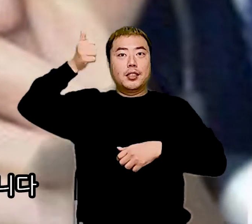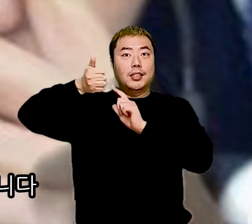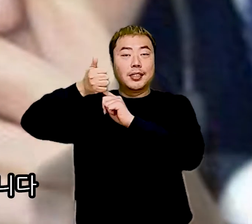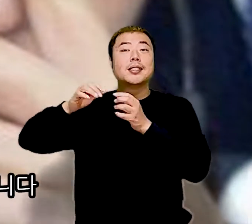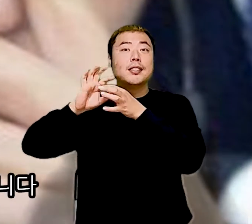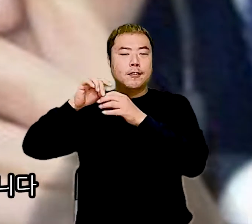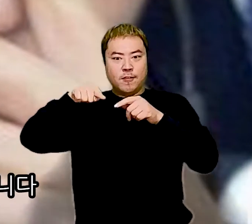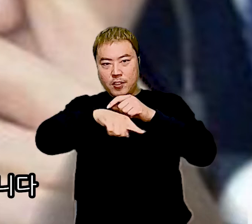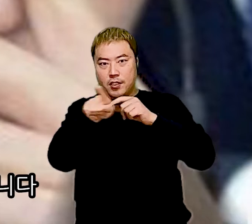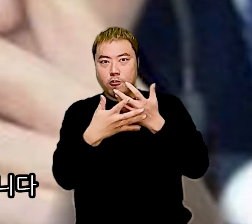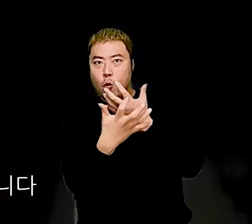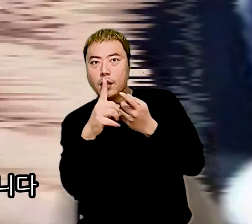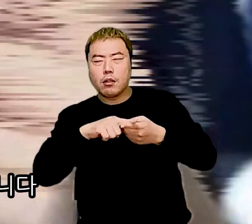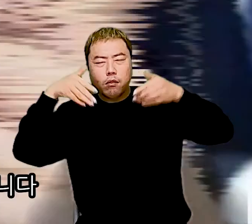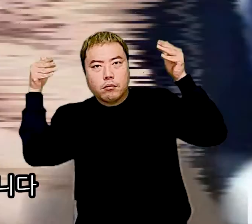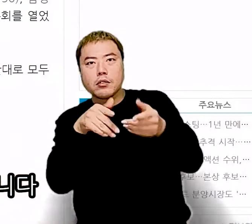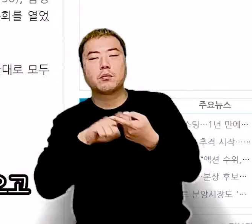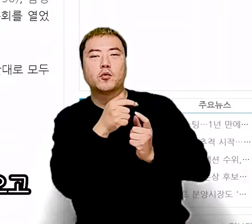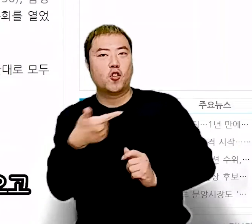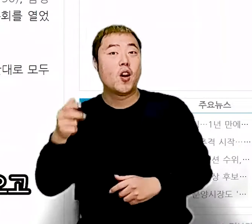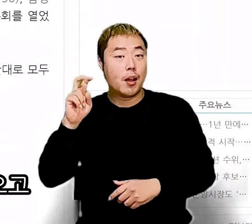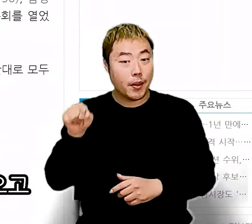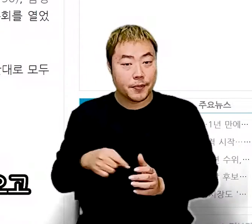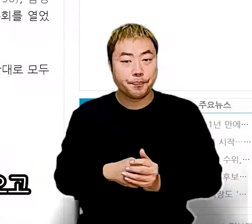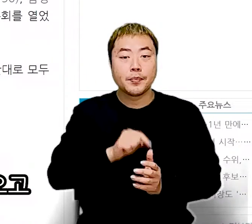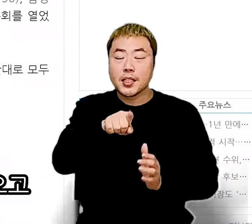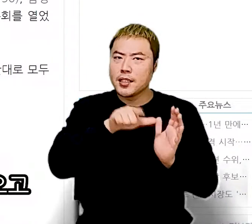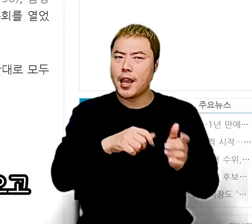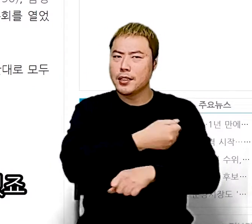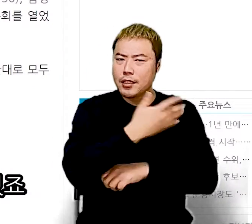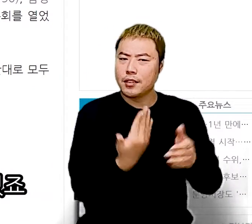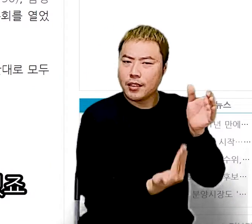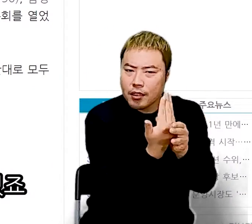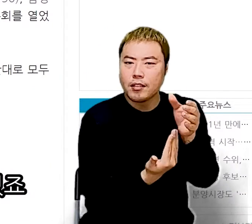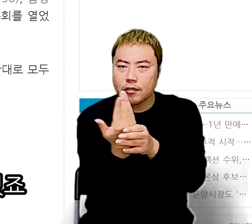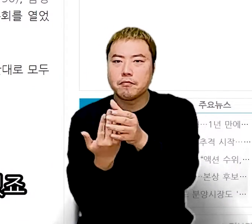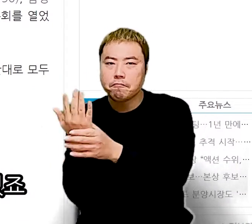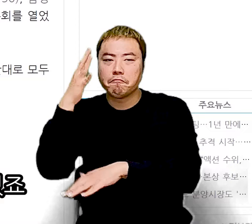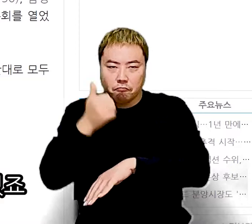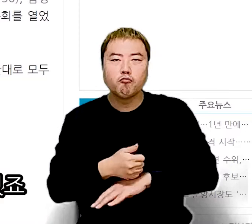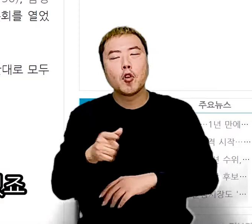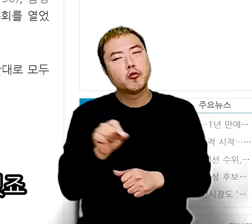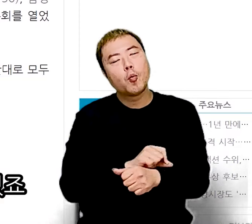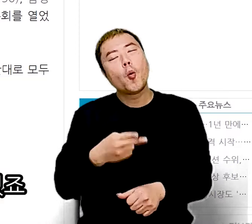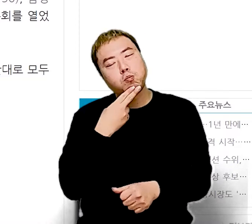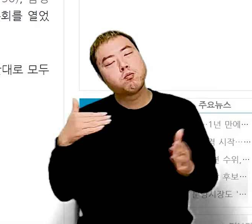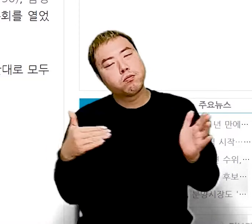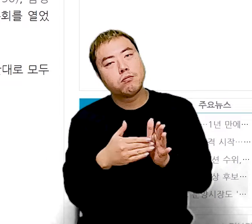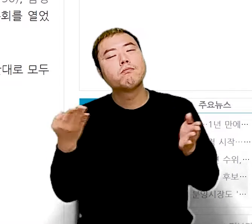집중된 매우 중요한 주주총회였습니다. 당시에는 이런 기사도 나오고 그냥 잘 끝난 것처럼